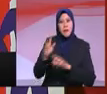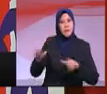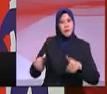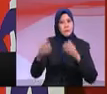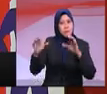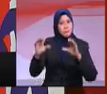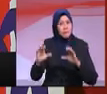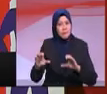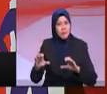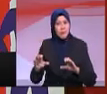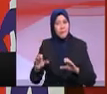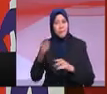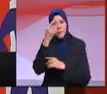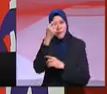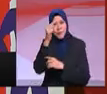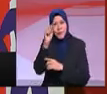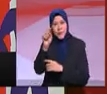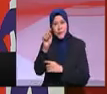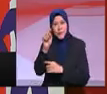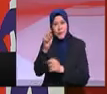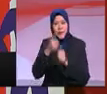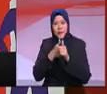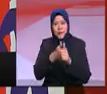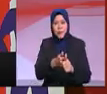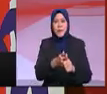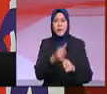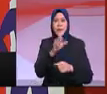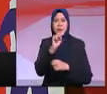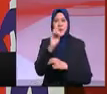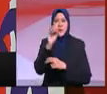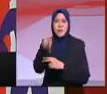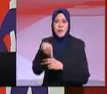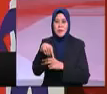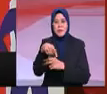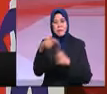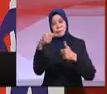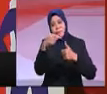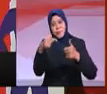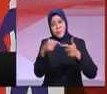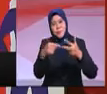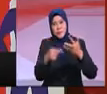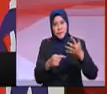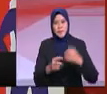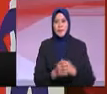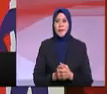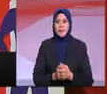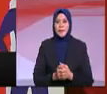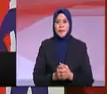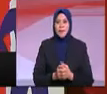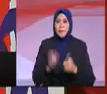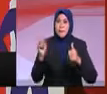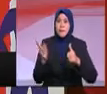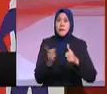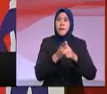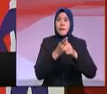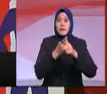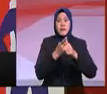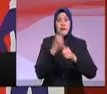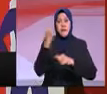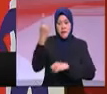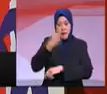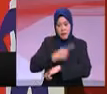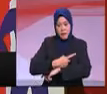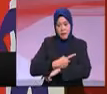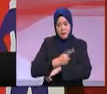pelaksanaan, iaitu untuk kepatuhan pada SOP dan sebagainya. Jadi dan hari pertama lagi kes-kes yang positif